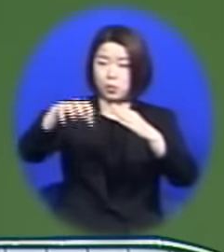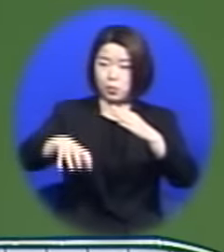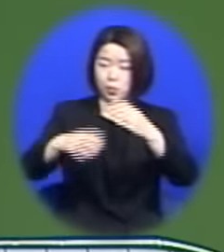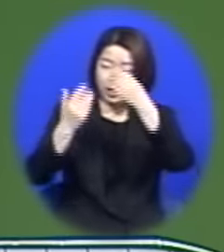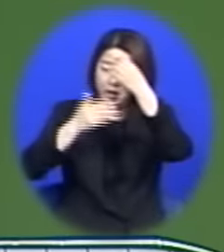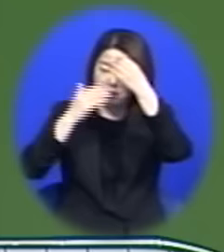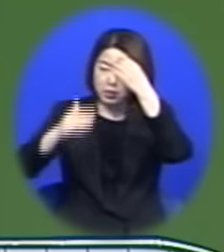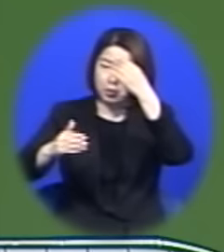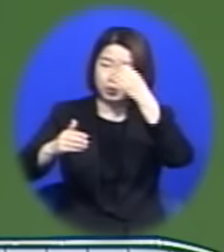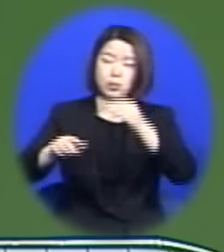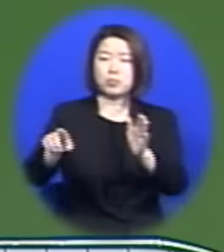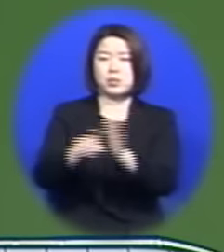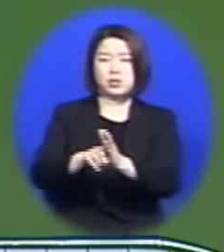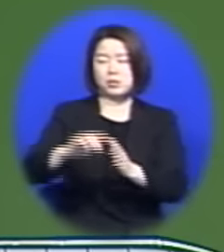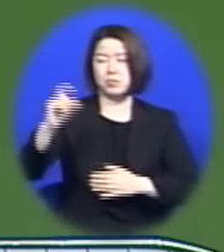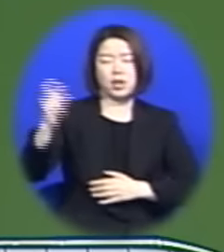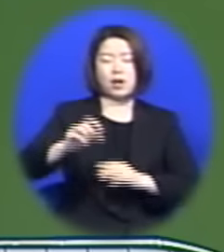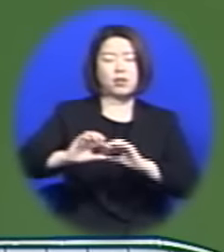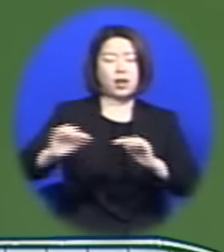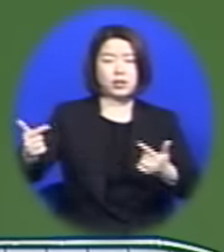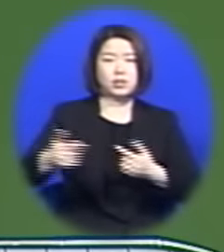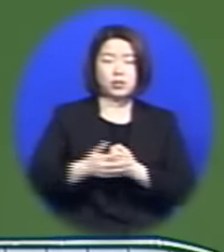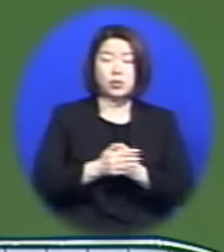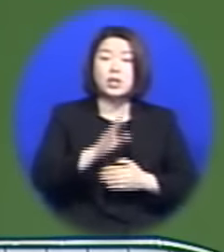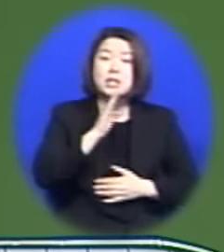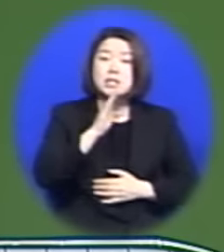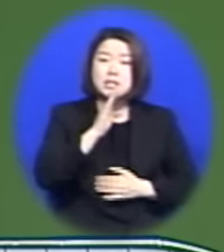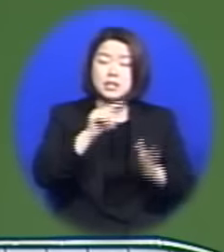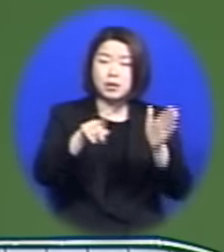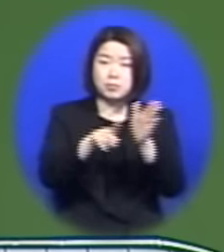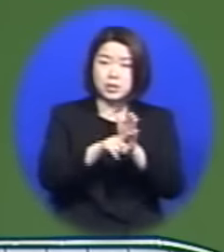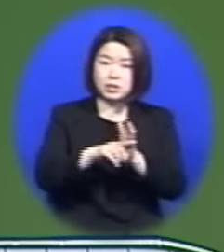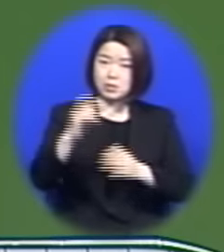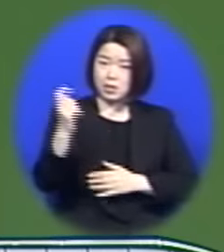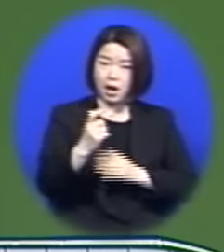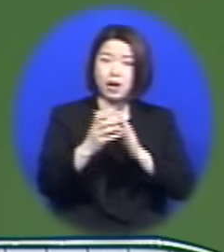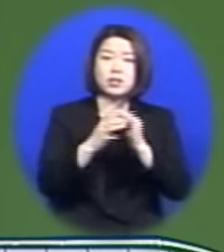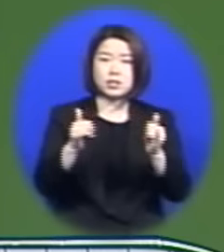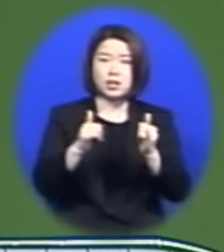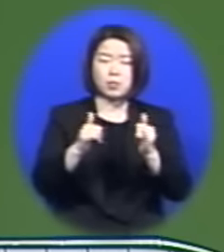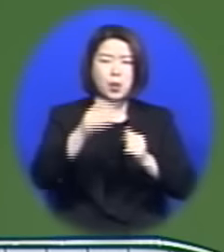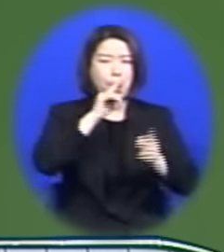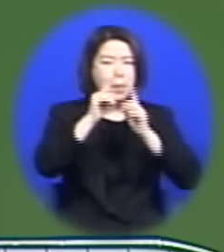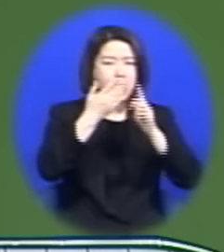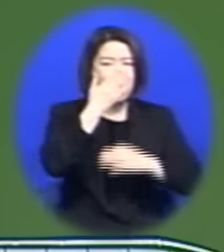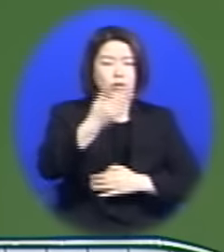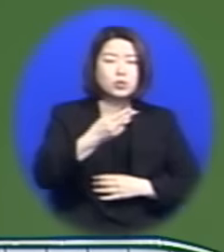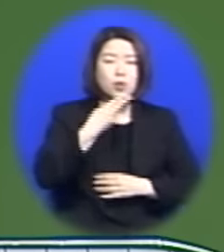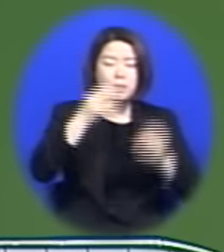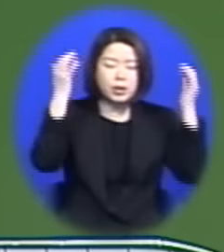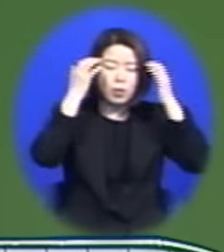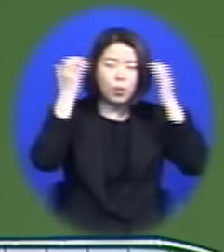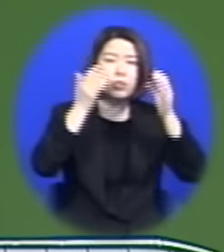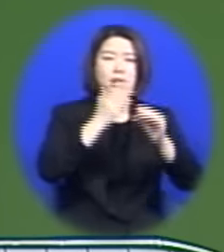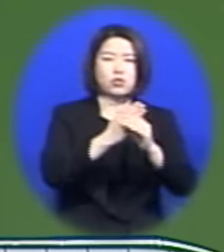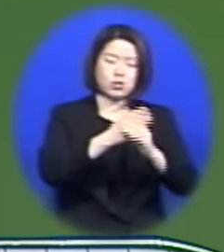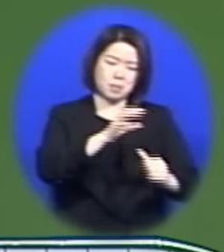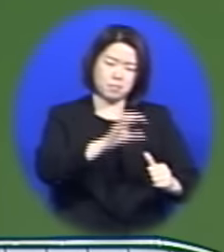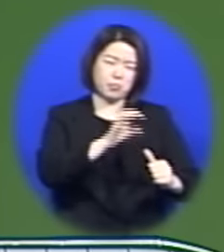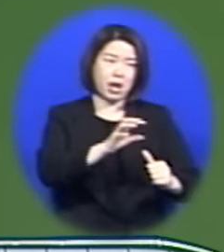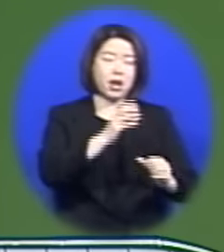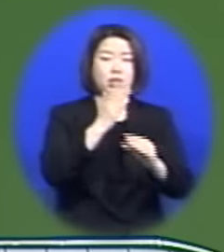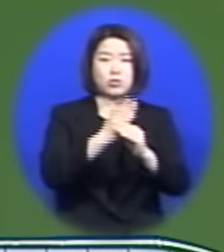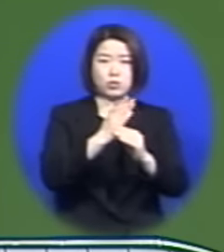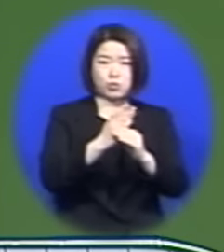믿음이 강한게 아니더라고요 진짜 믿음이 강한 사람들은 말할 수 없는 고난 중에 핍박